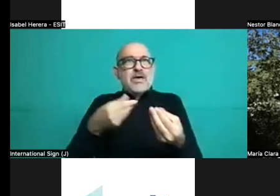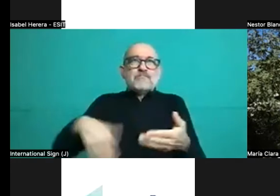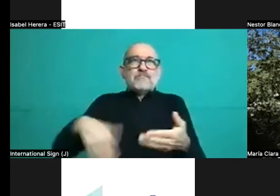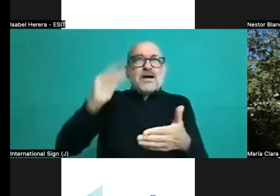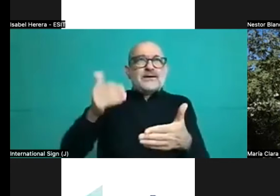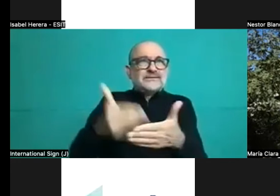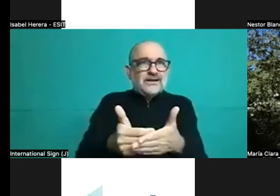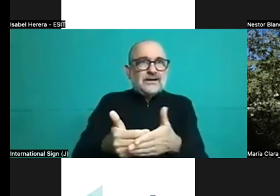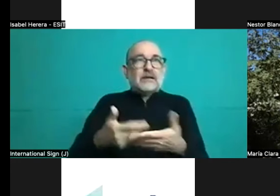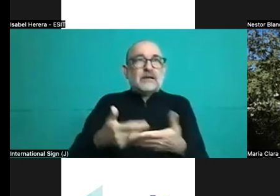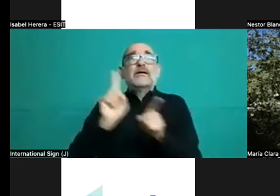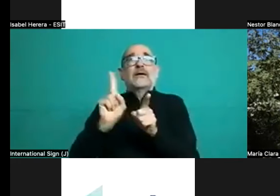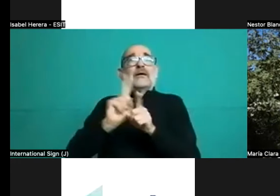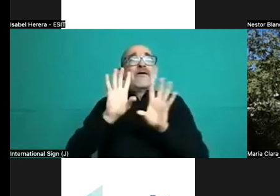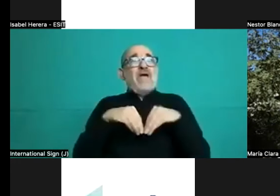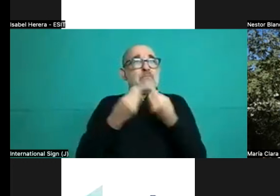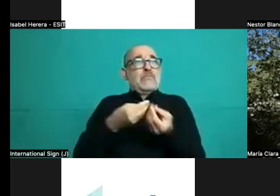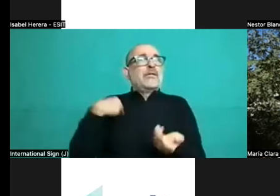patient.